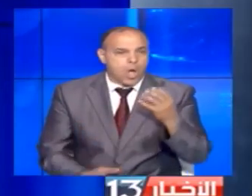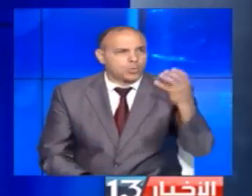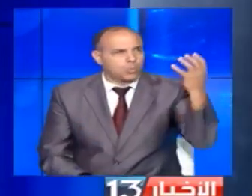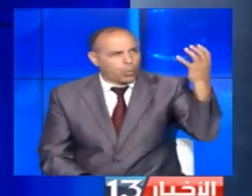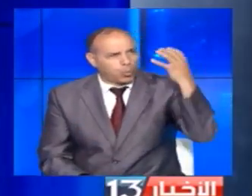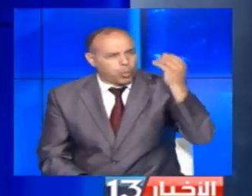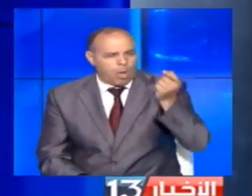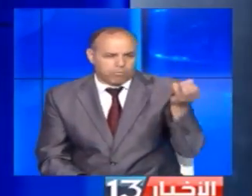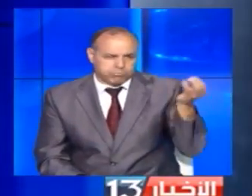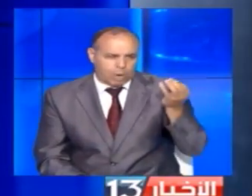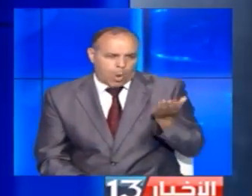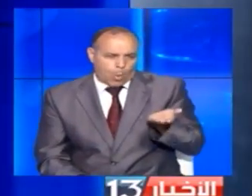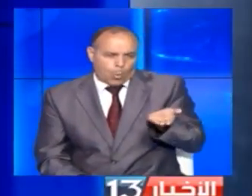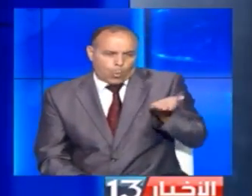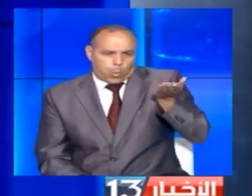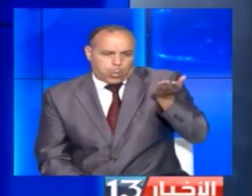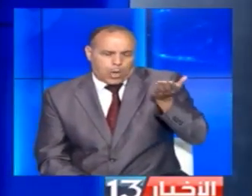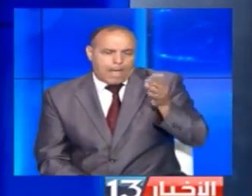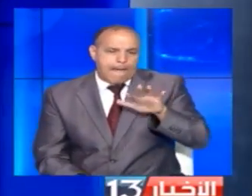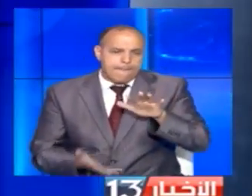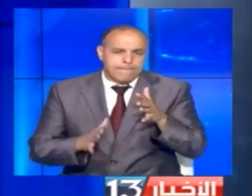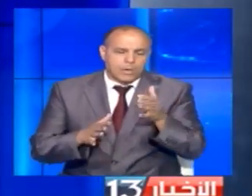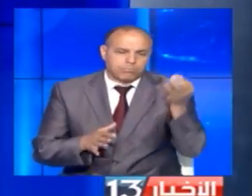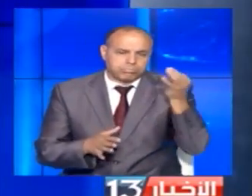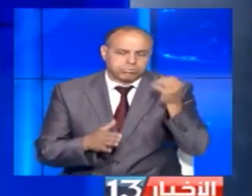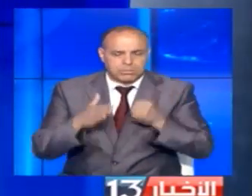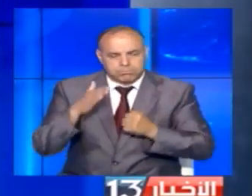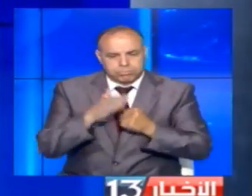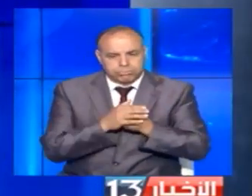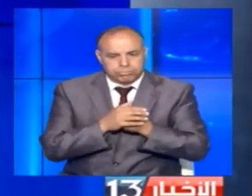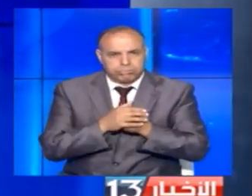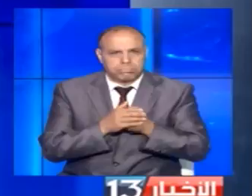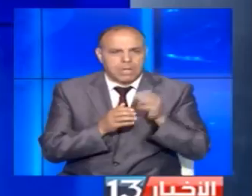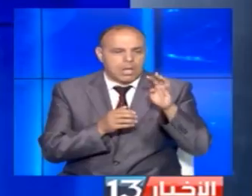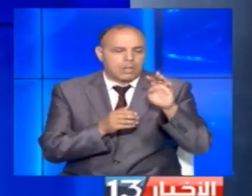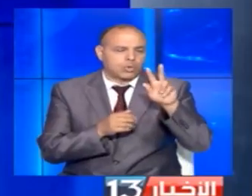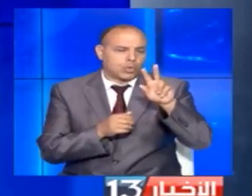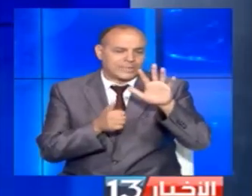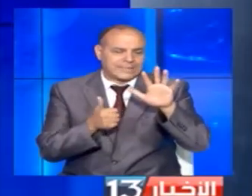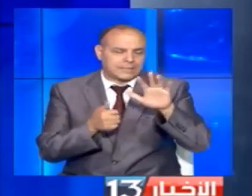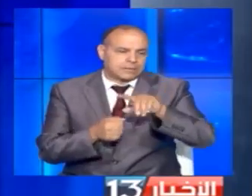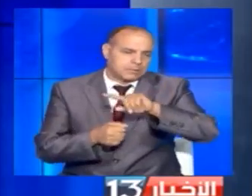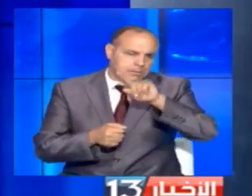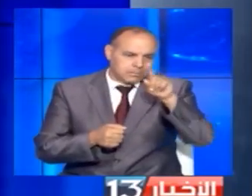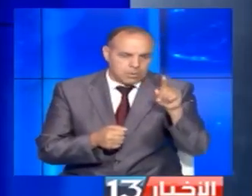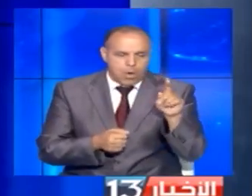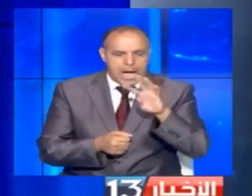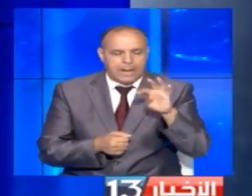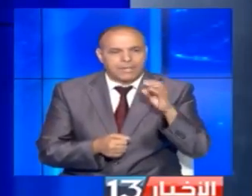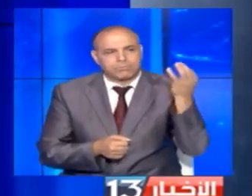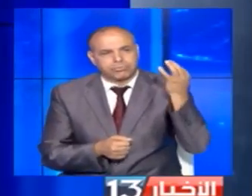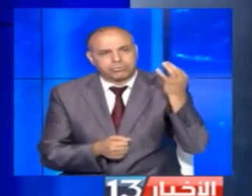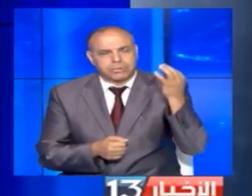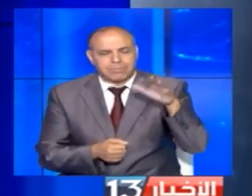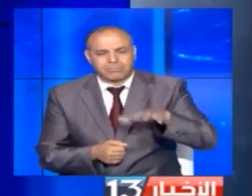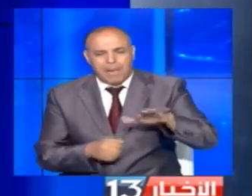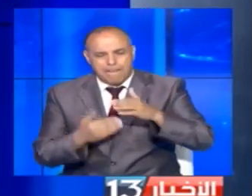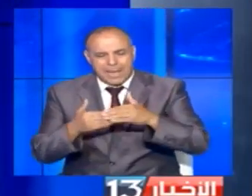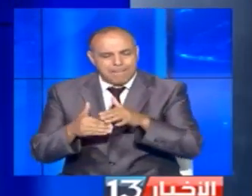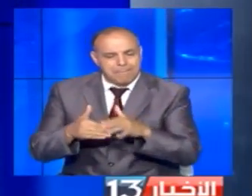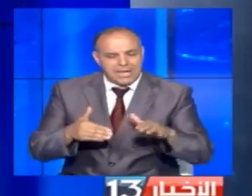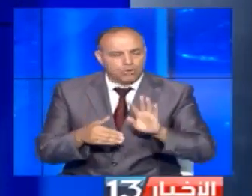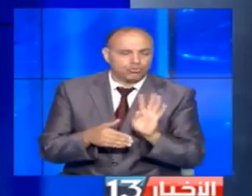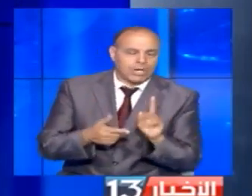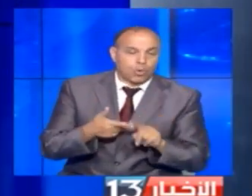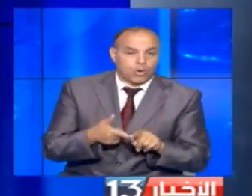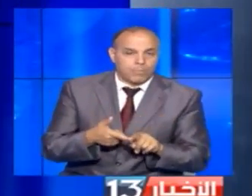الحرارة ارتفاعاً تتراوح الدرجات القصوى بين 36 و 40 درجة بالمناطق الساحلية